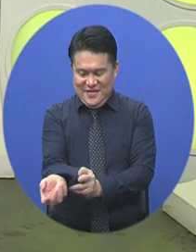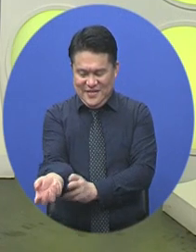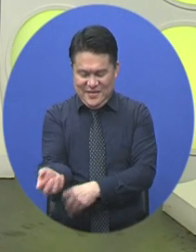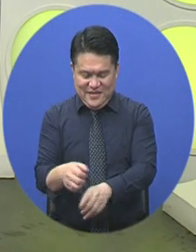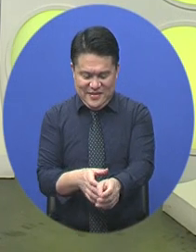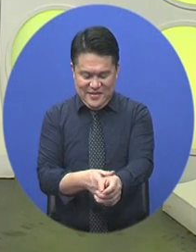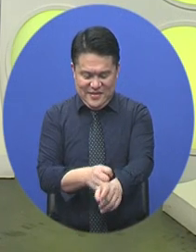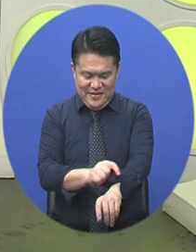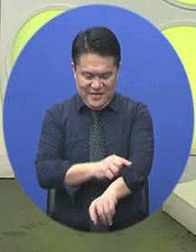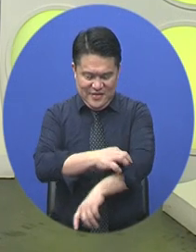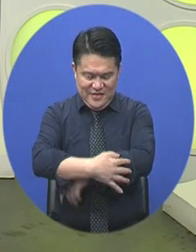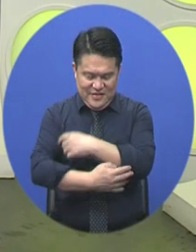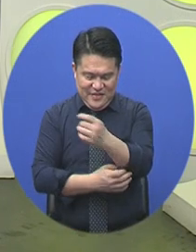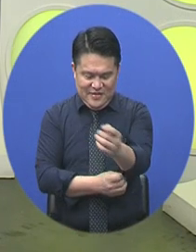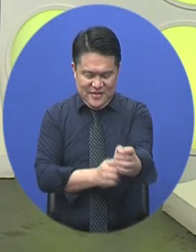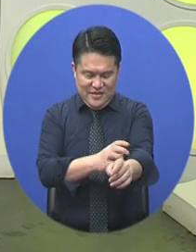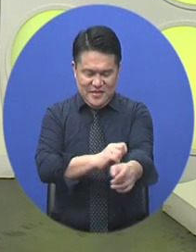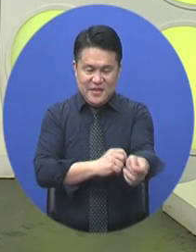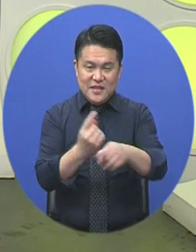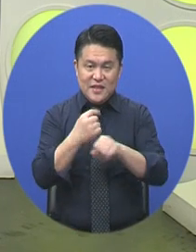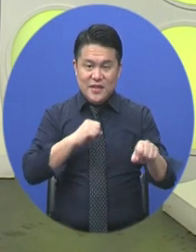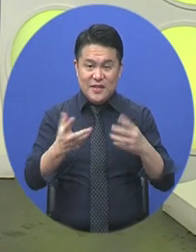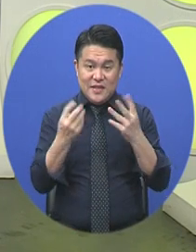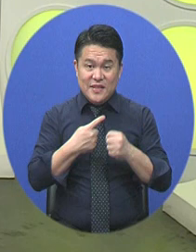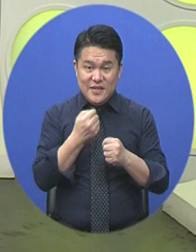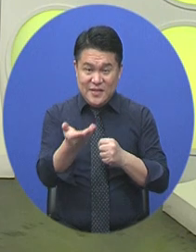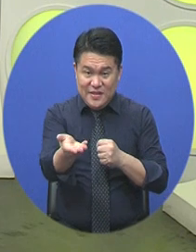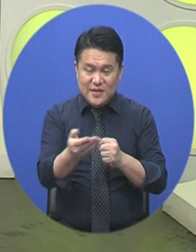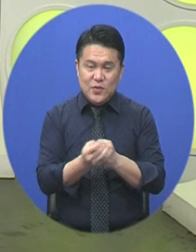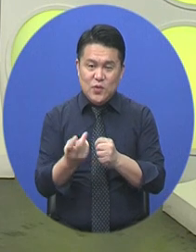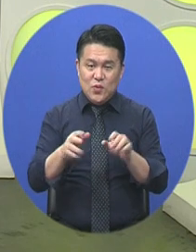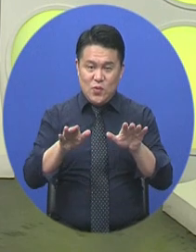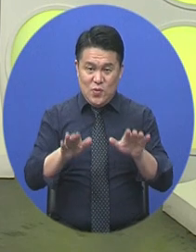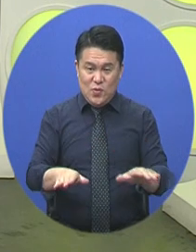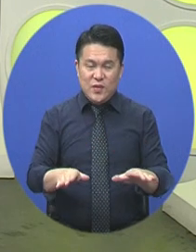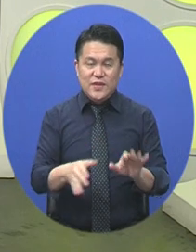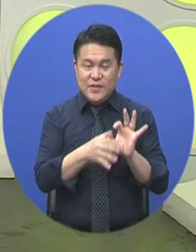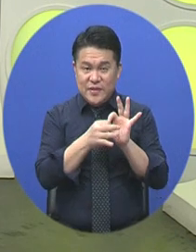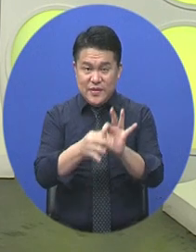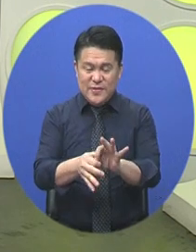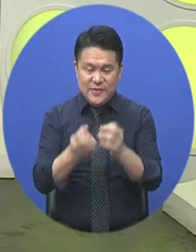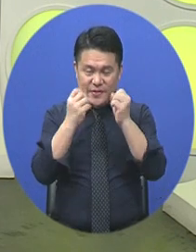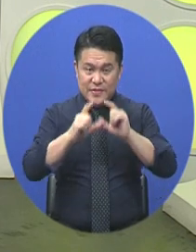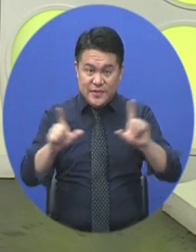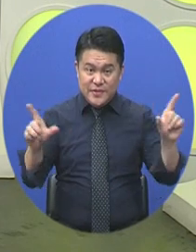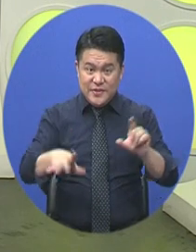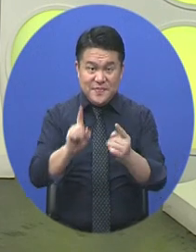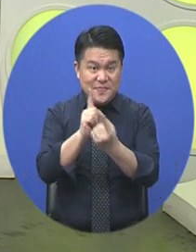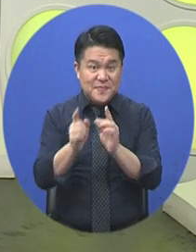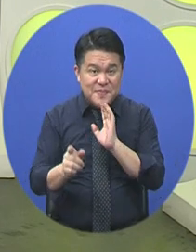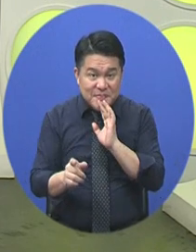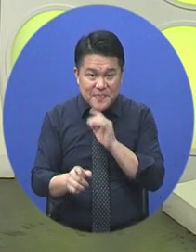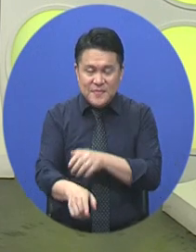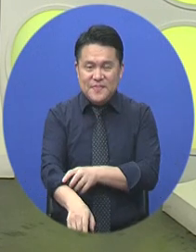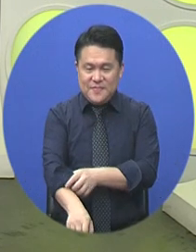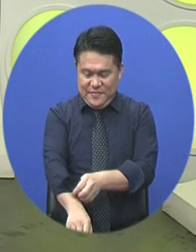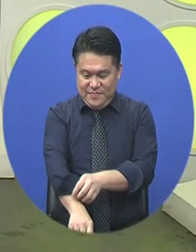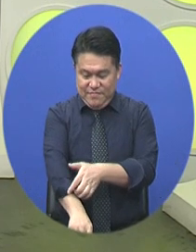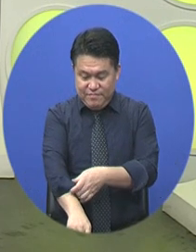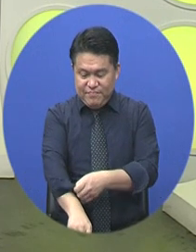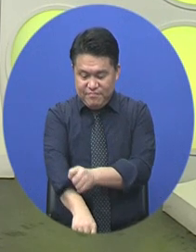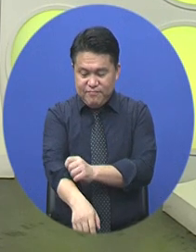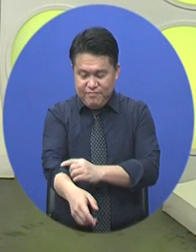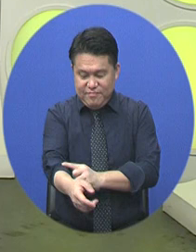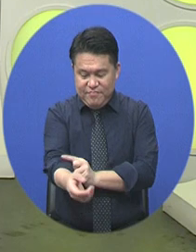최미란 씨 작년도에 많은 활동을 해주셨고, 올해 또 이어서 새해 들어서 처음 뵙는 거죠?